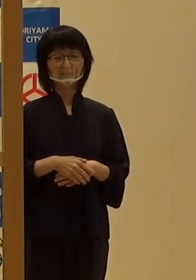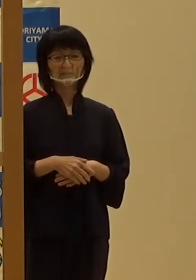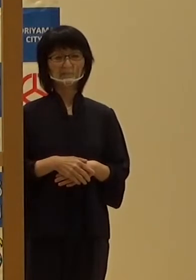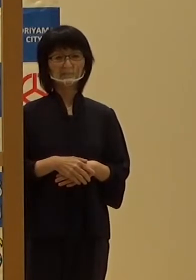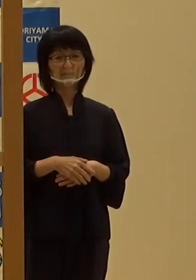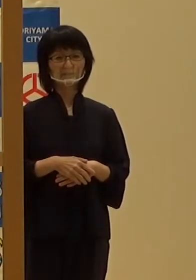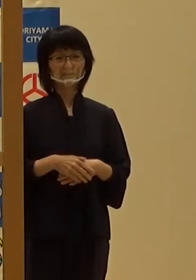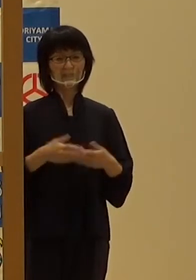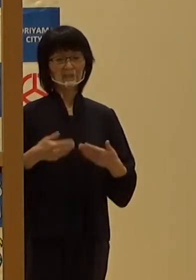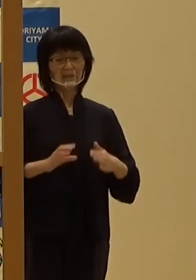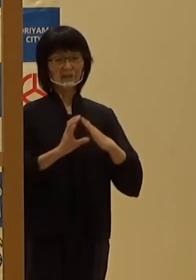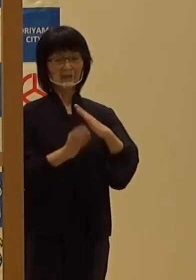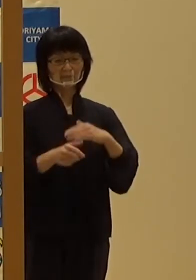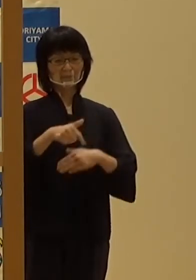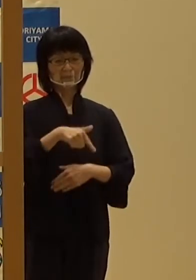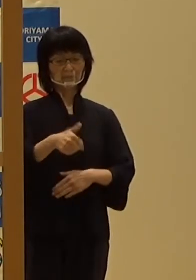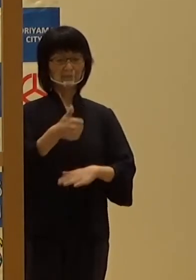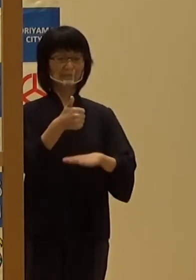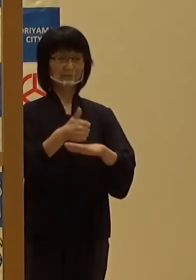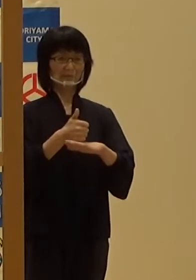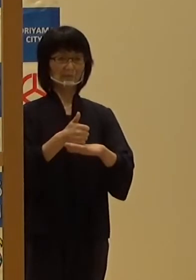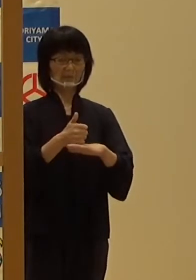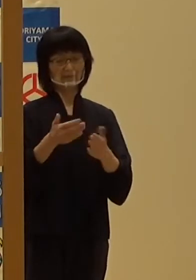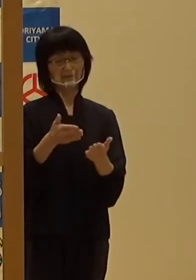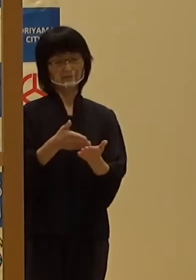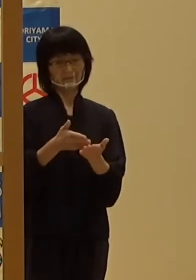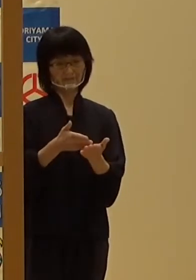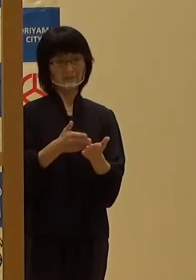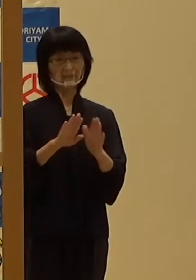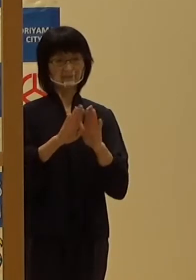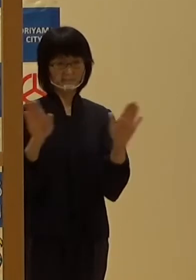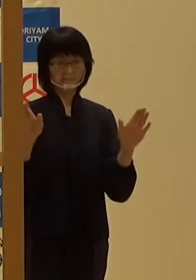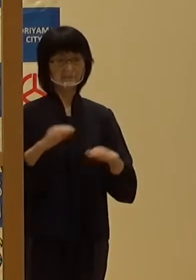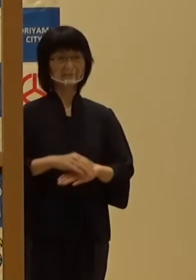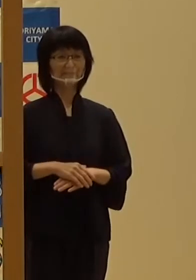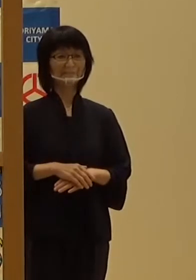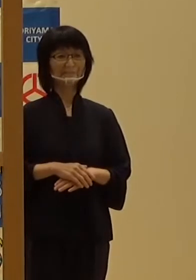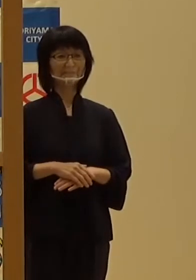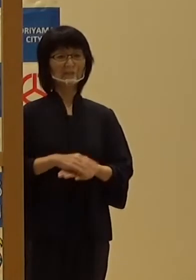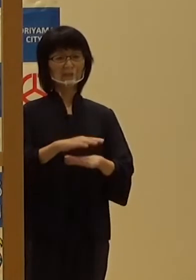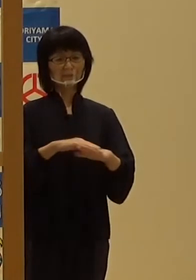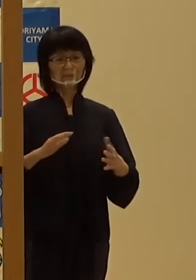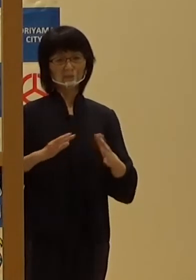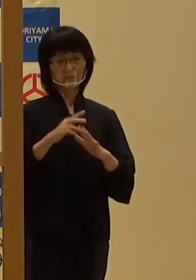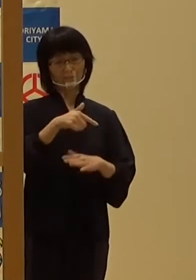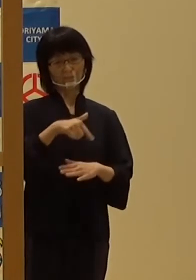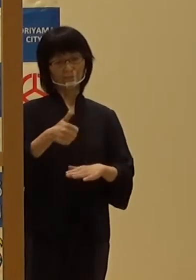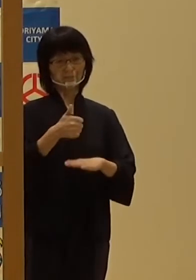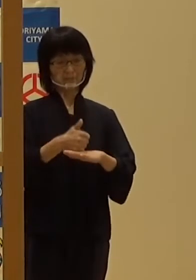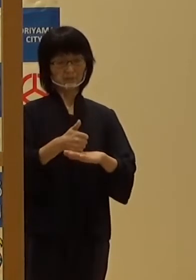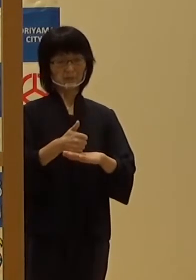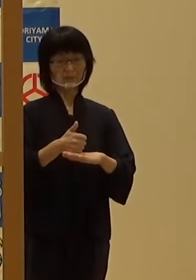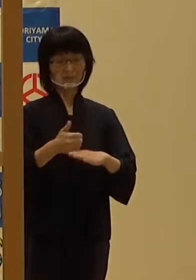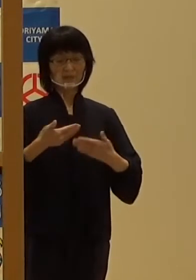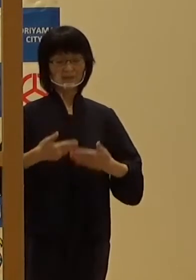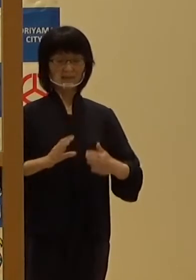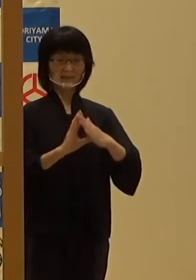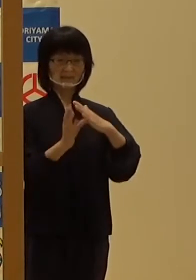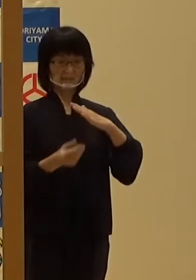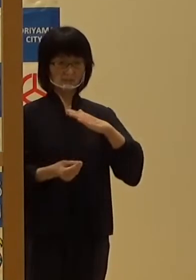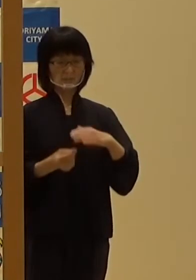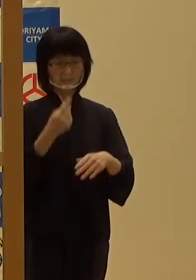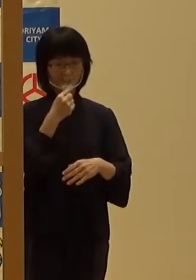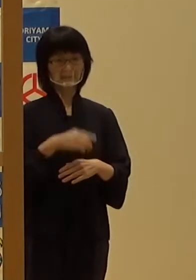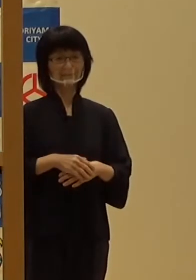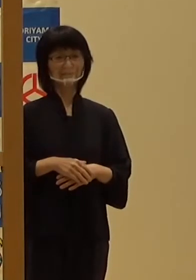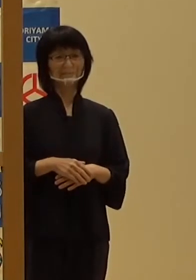安藤部長からお願いいたします。 はい、都市構想部の安藤でございます。それでは、続きま